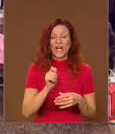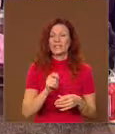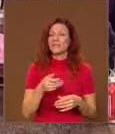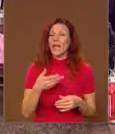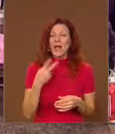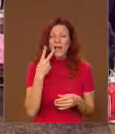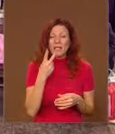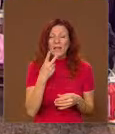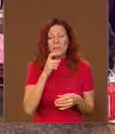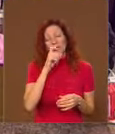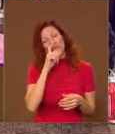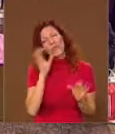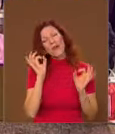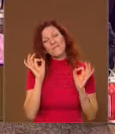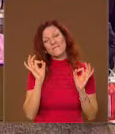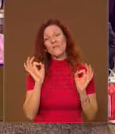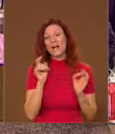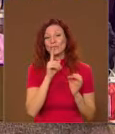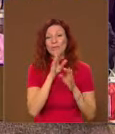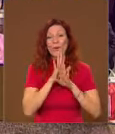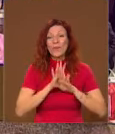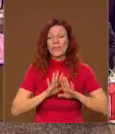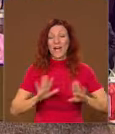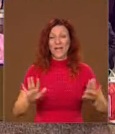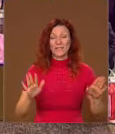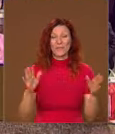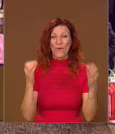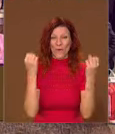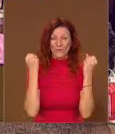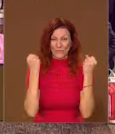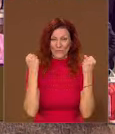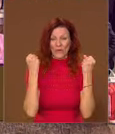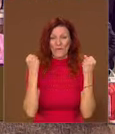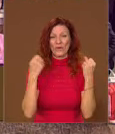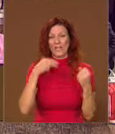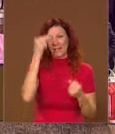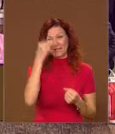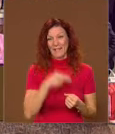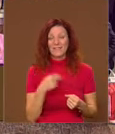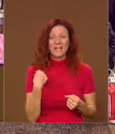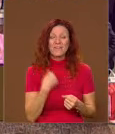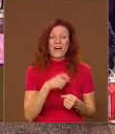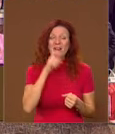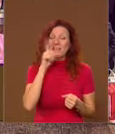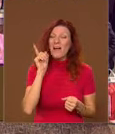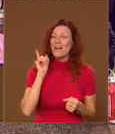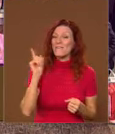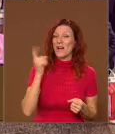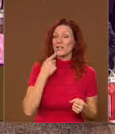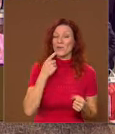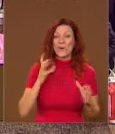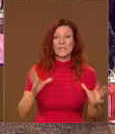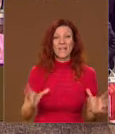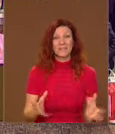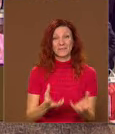като най-важното таинство в живота на църквата, и най-важното за